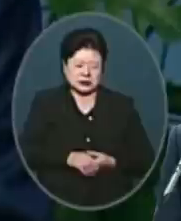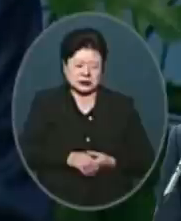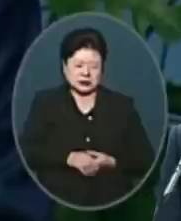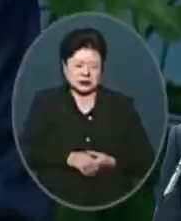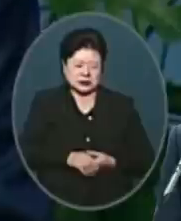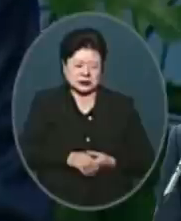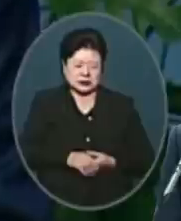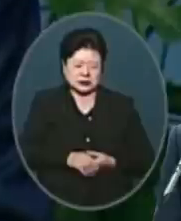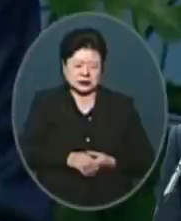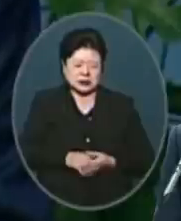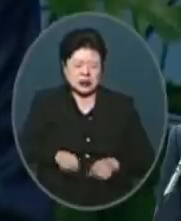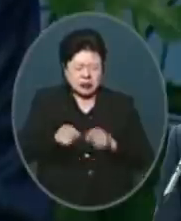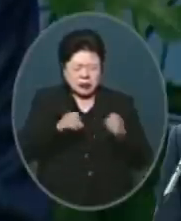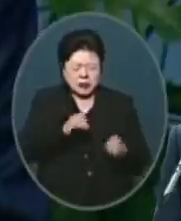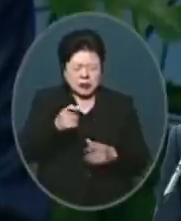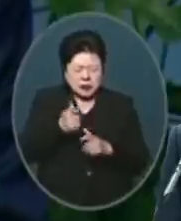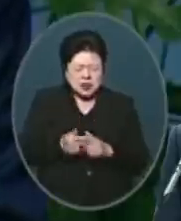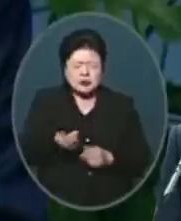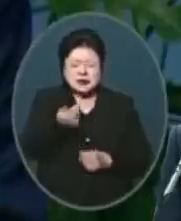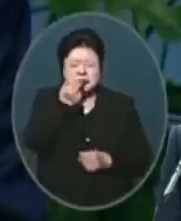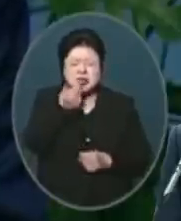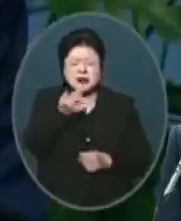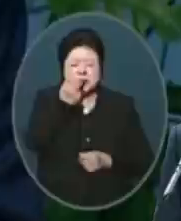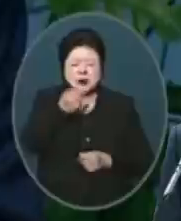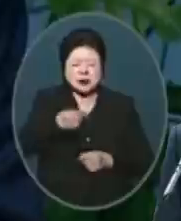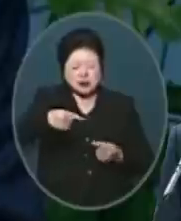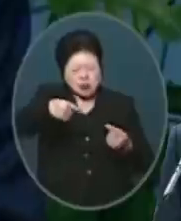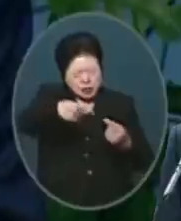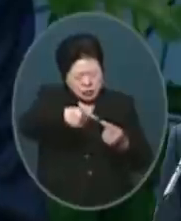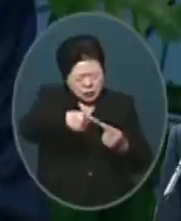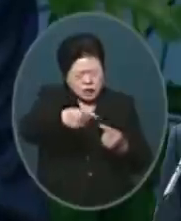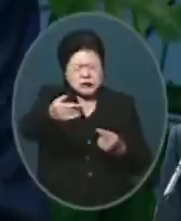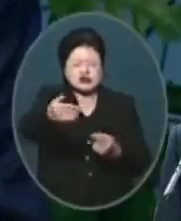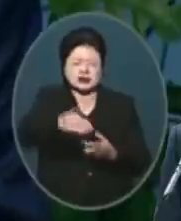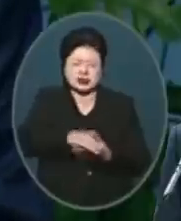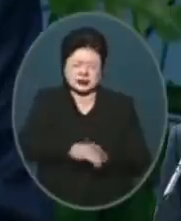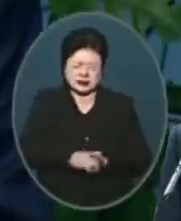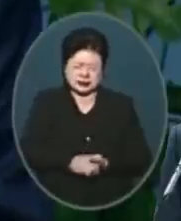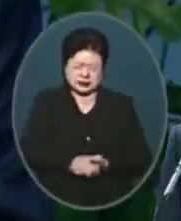태를 꺾어버리고 예수님의 생명의 태에 연결이 되는 것입니다.